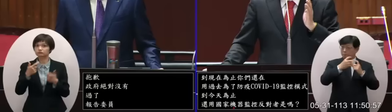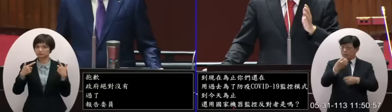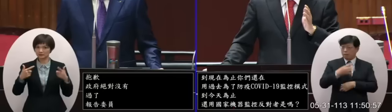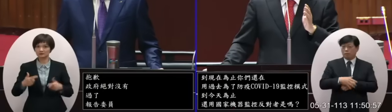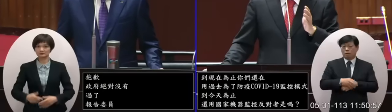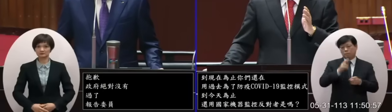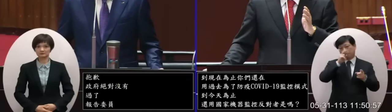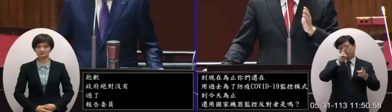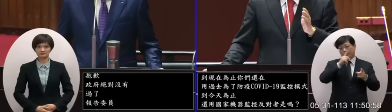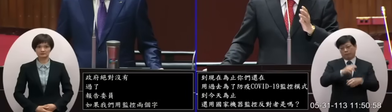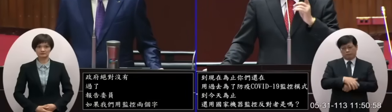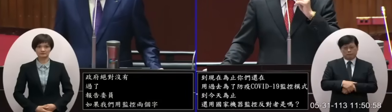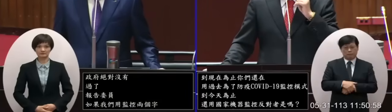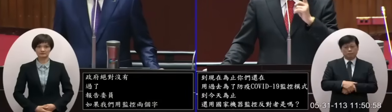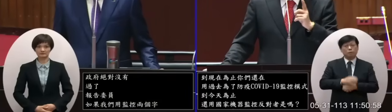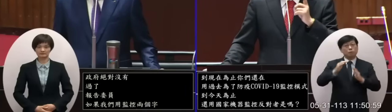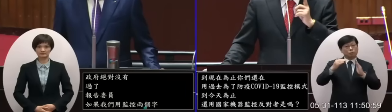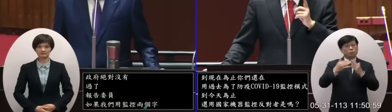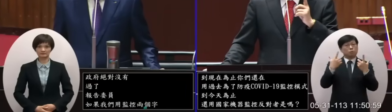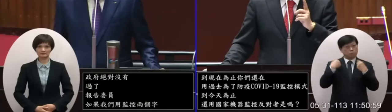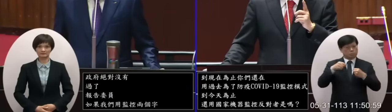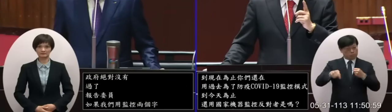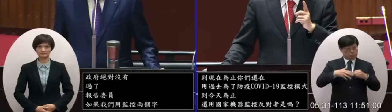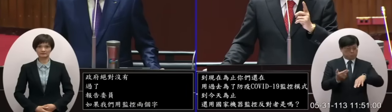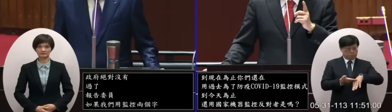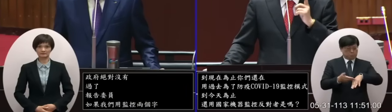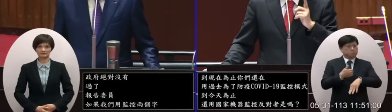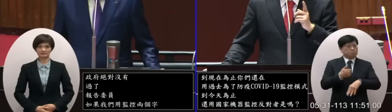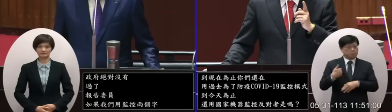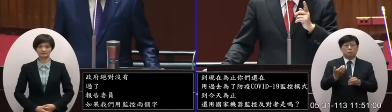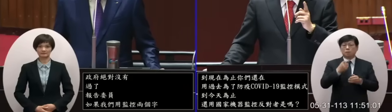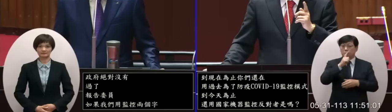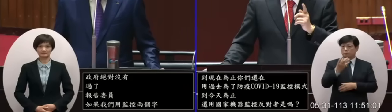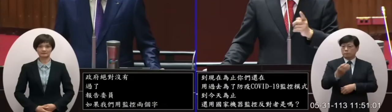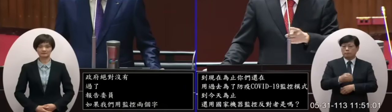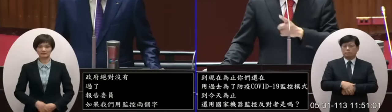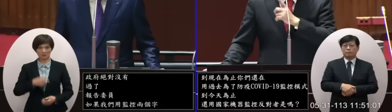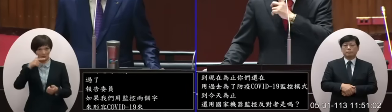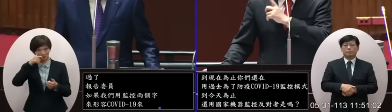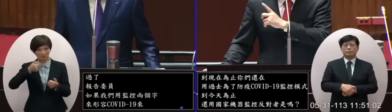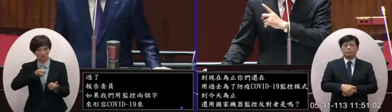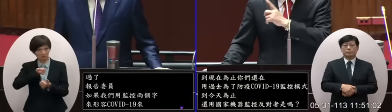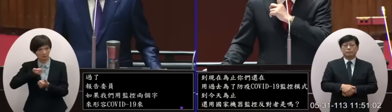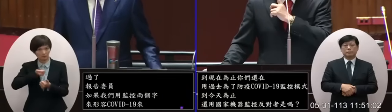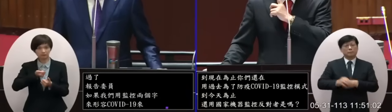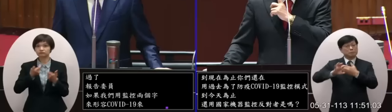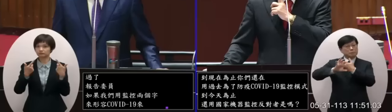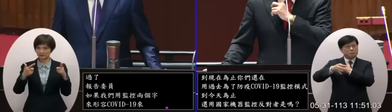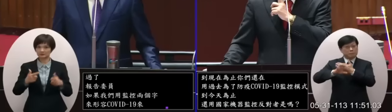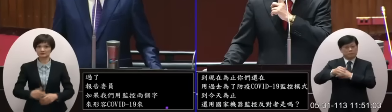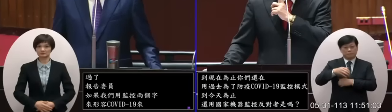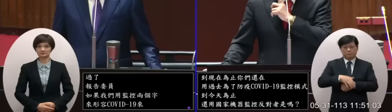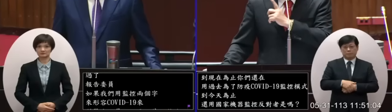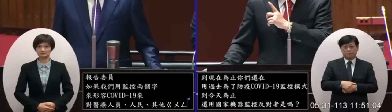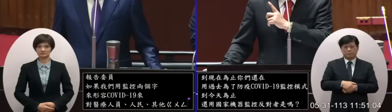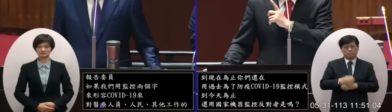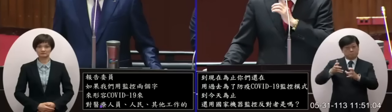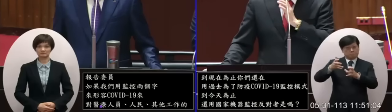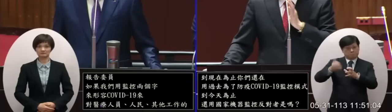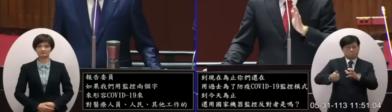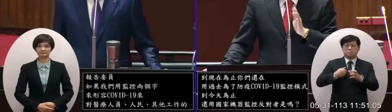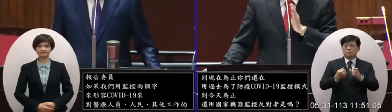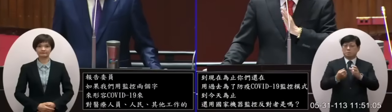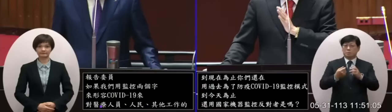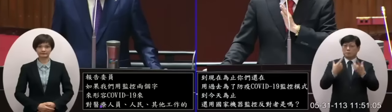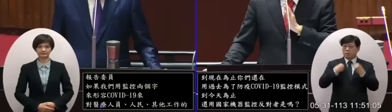又一个错误的答案。国家是有这个能力监控，你刚刚说没有， 这不是监控。 国外的总理你